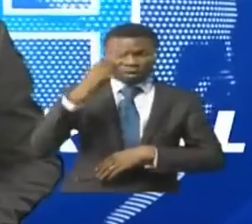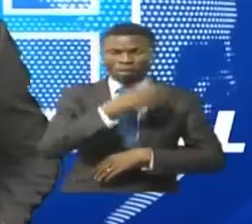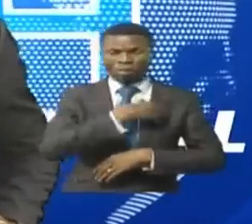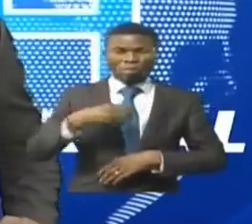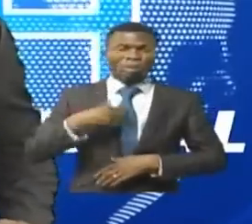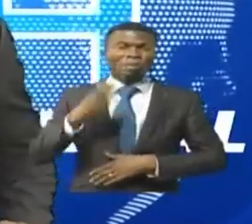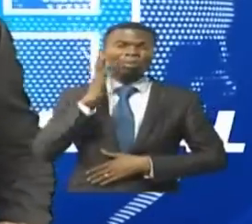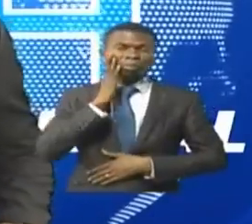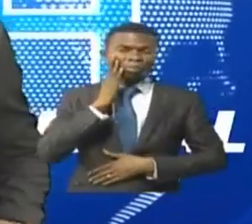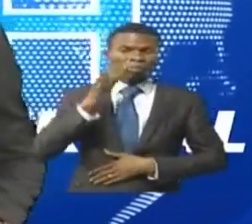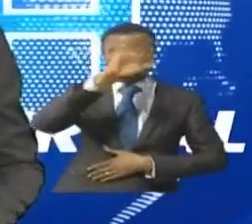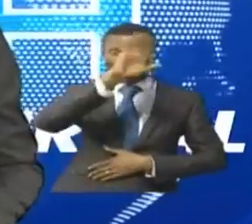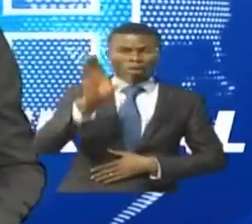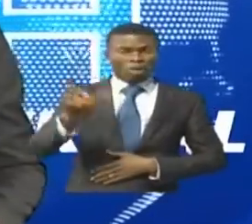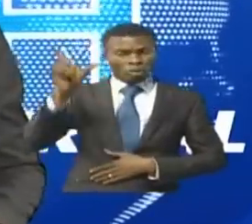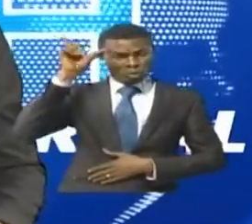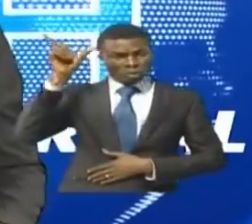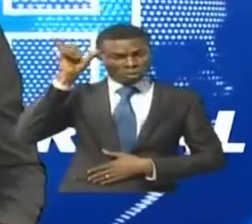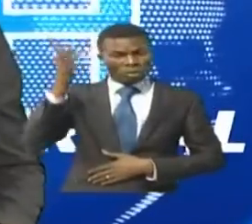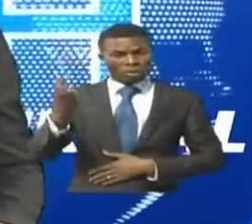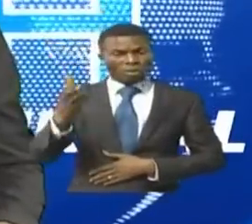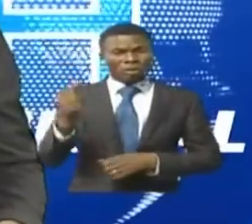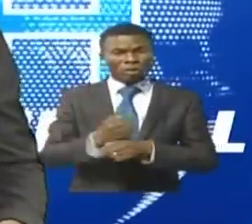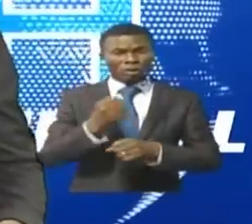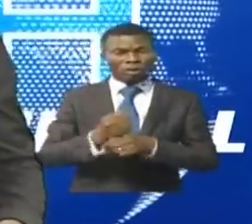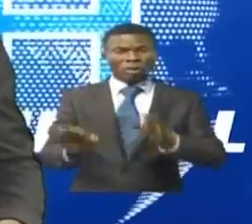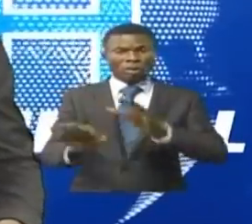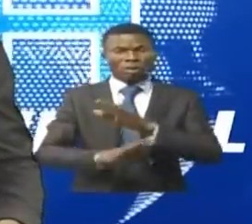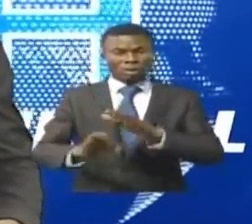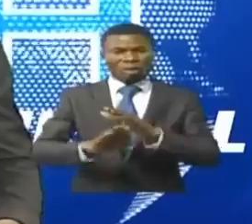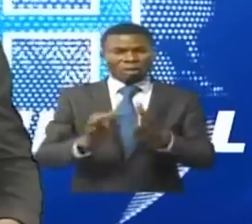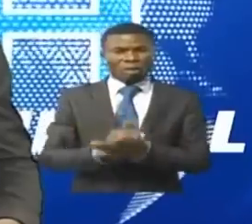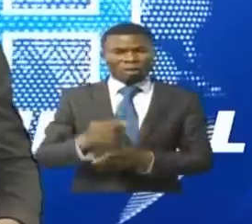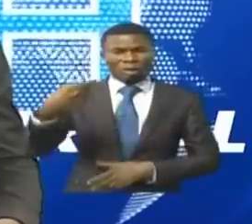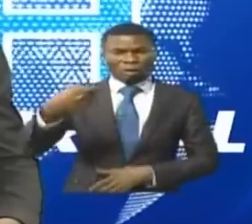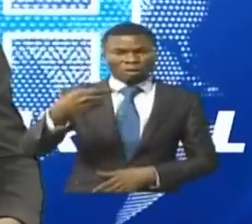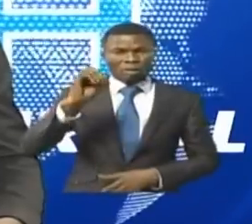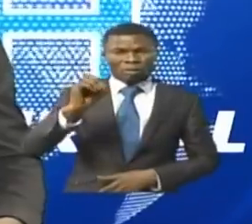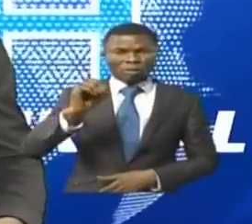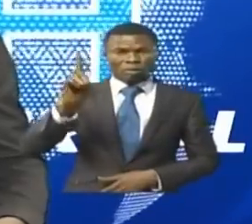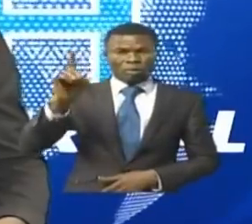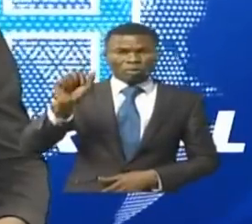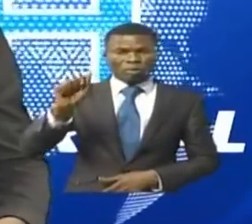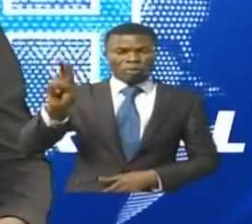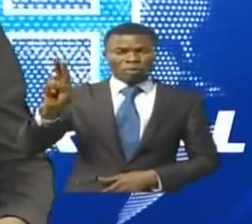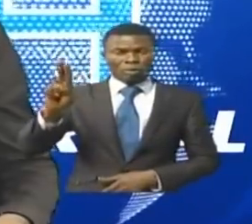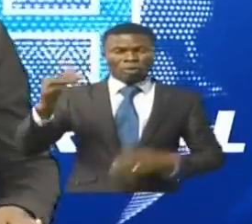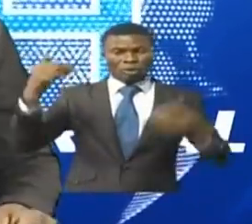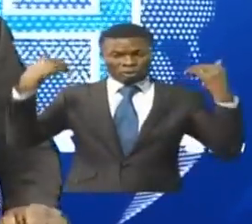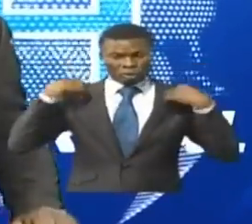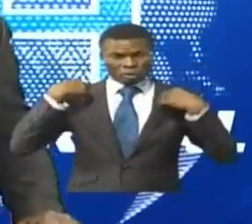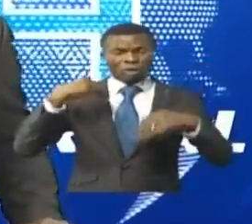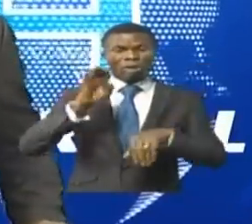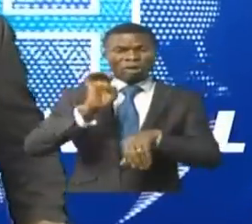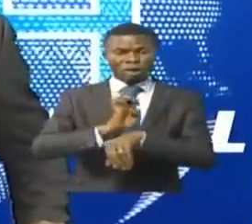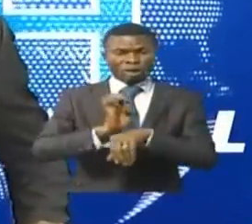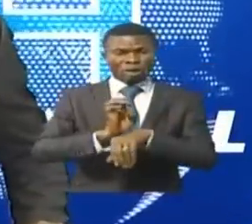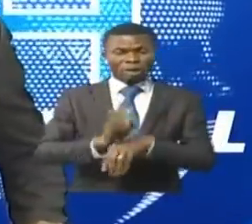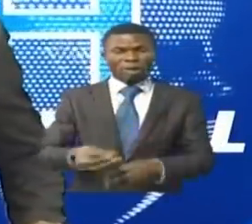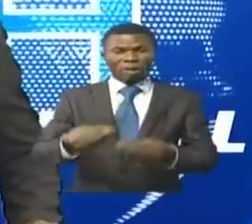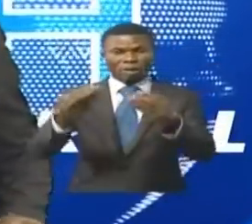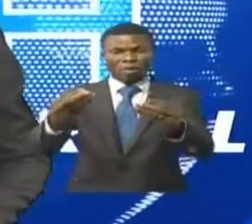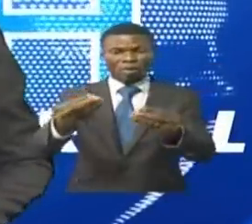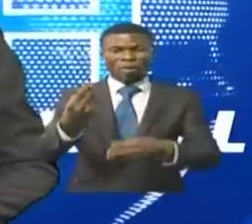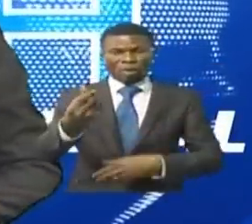la commune délimitée. Ceci est l'œuvre de la fondation Godard Motemona. Le coordonnateur de cette fondation a remis en plus